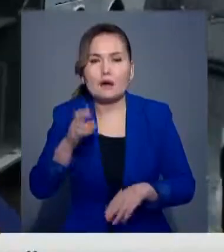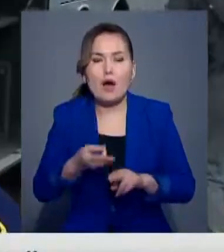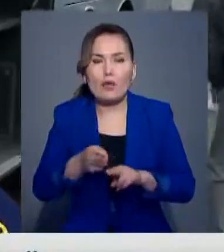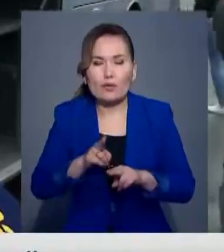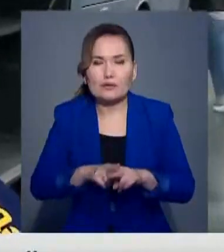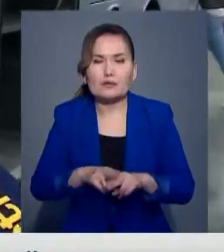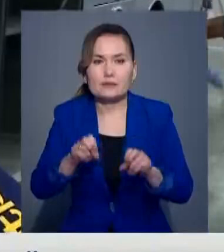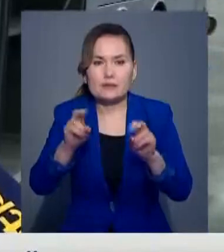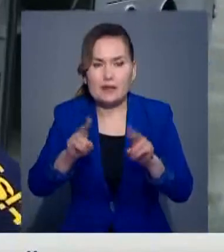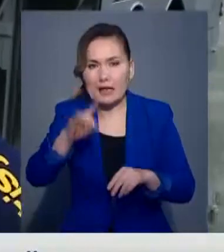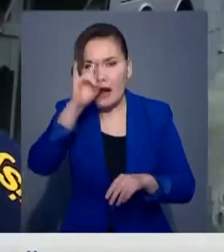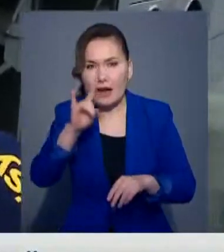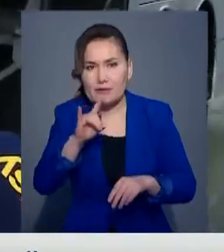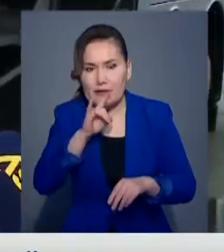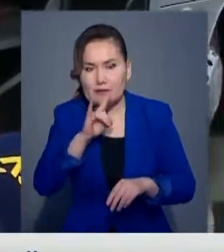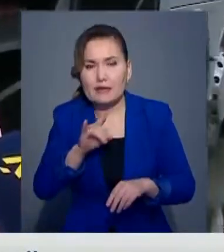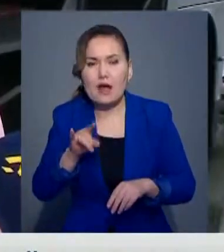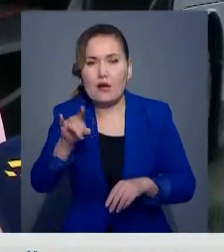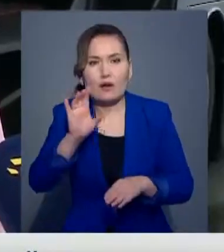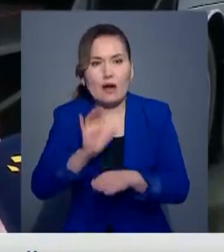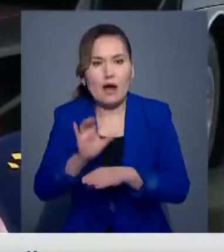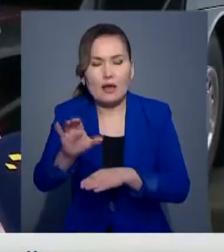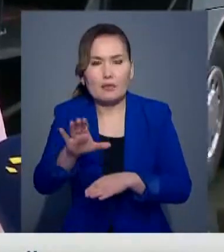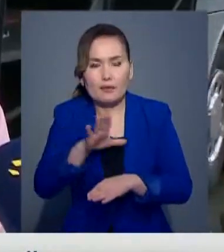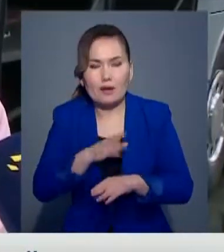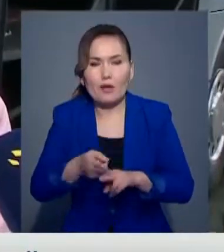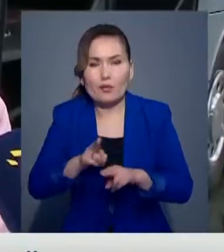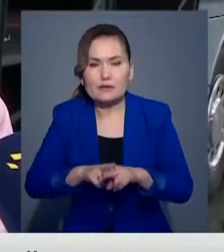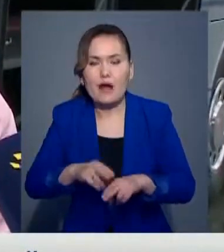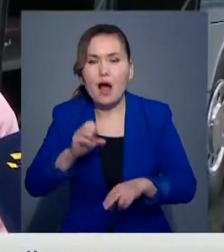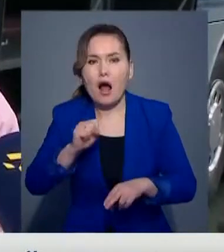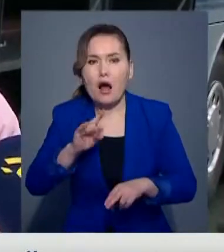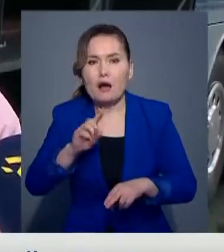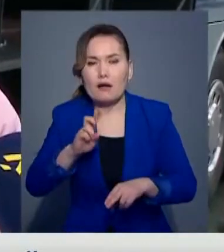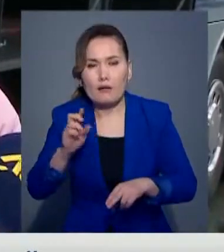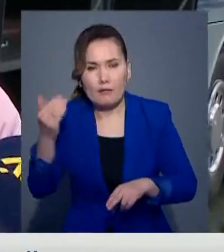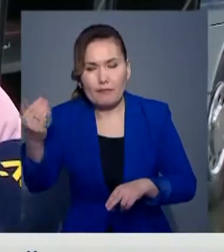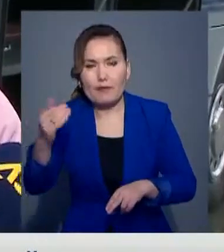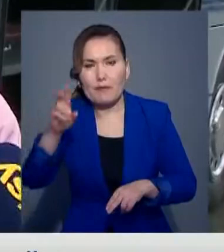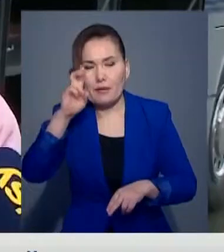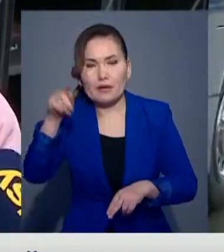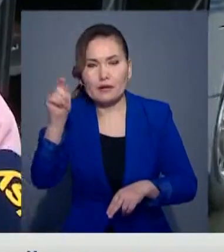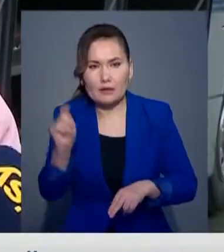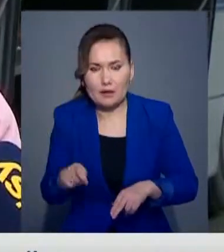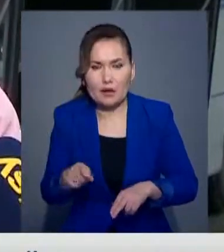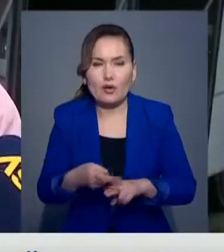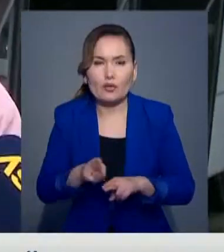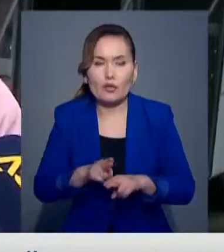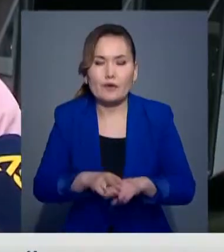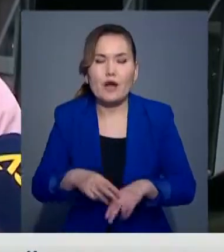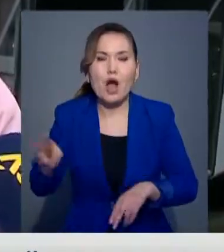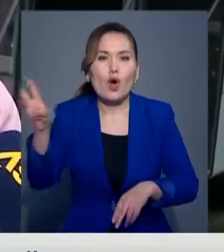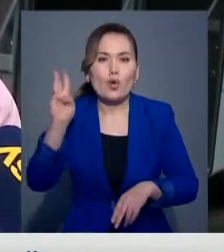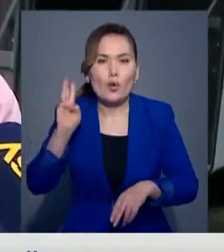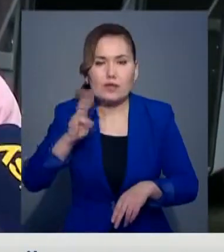қойған азаматтар, Қазақстан азаматтары үшін құралған. Ол үшін біз Араб еліндегі консульство